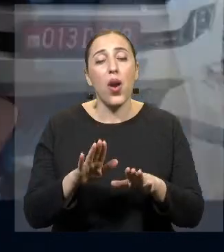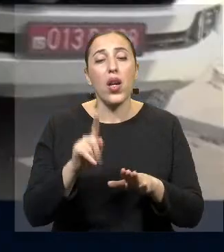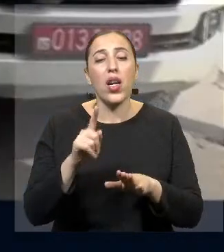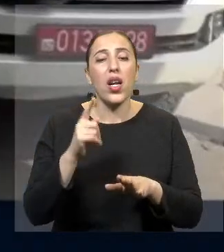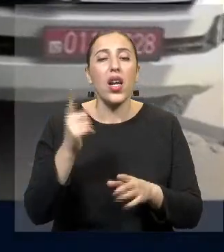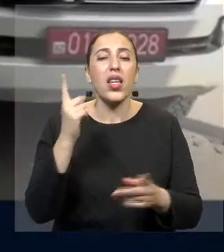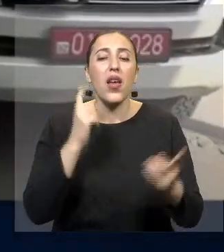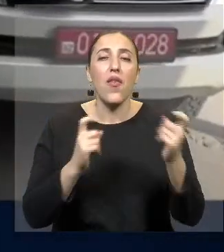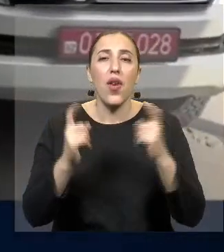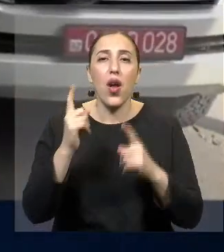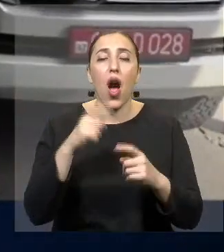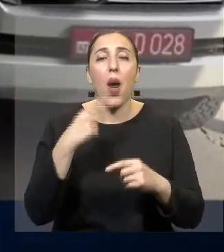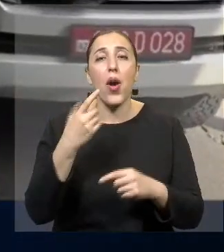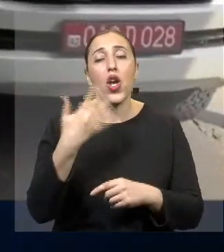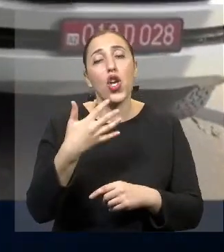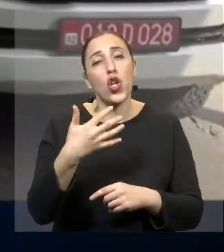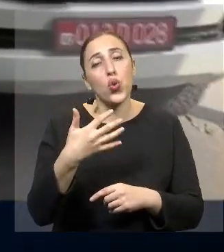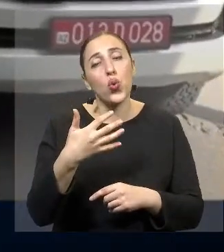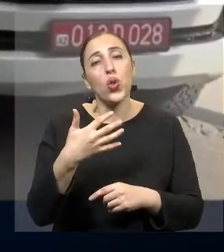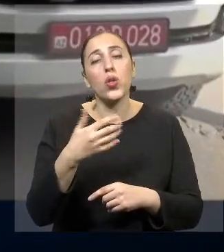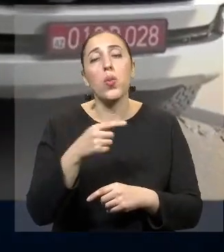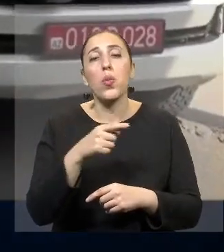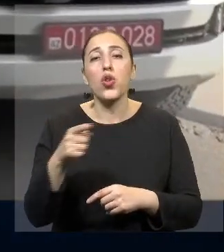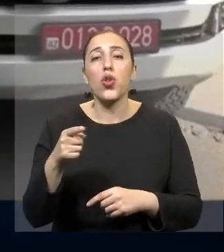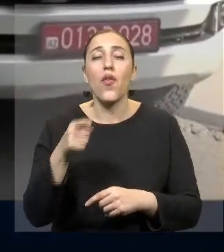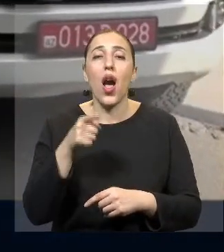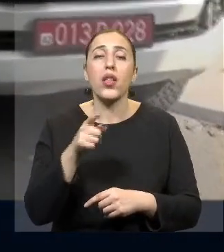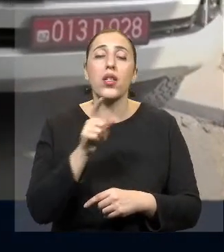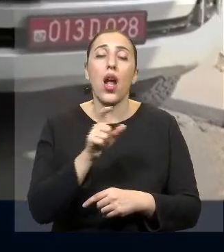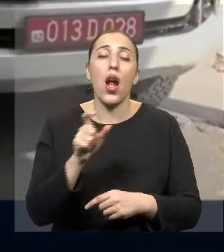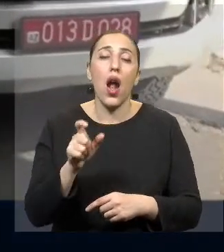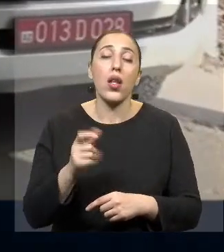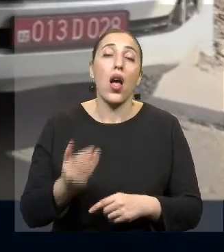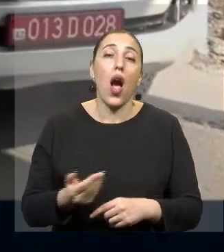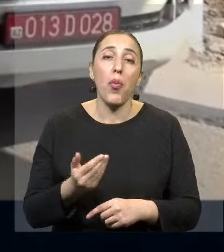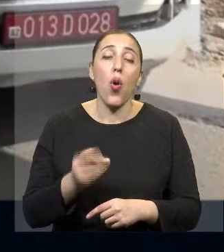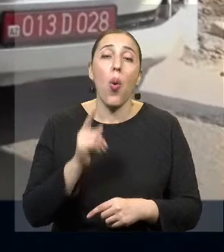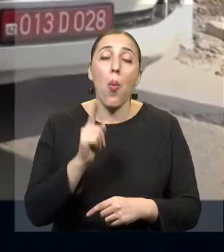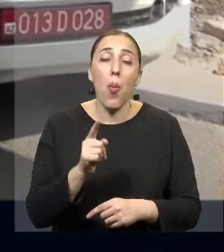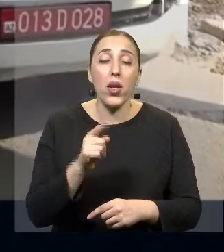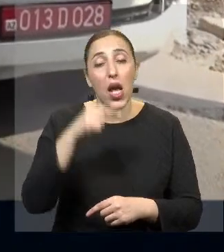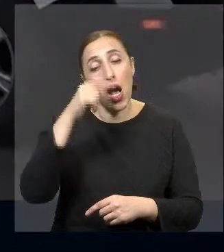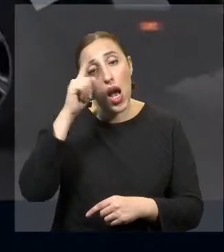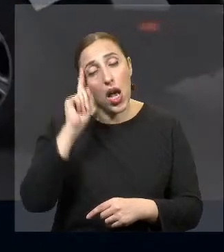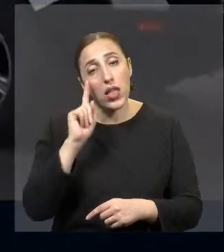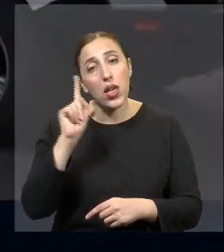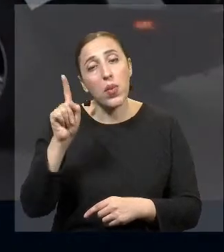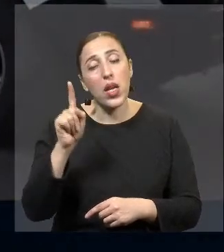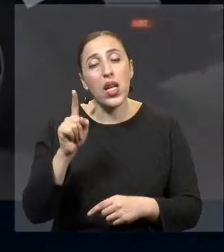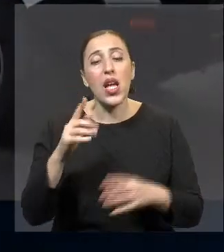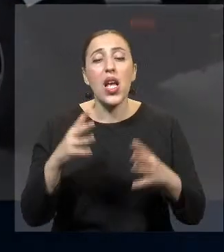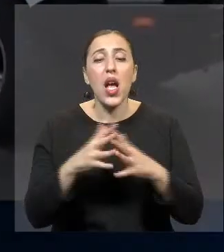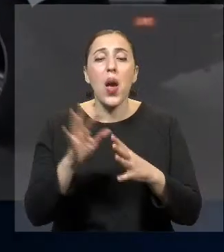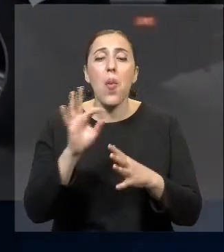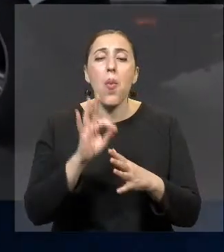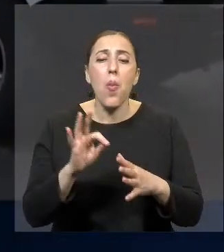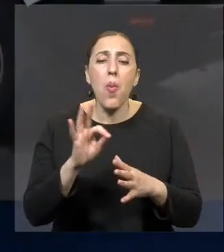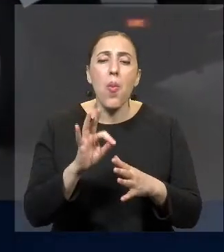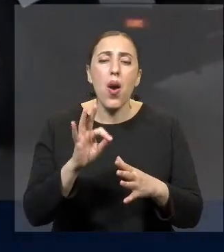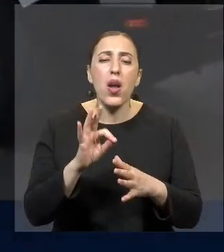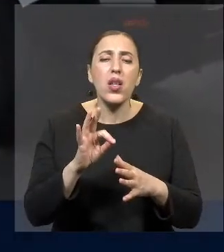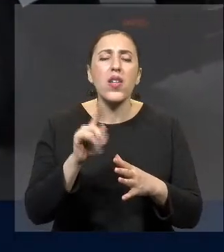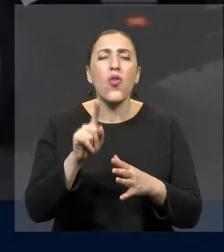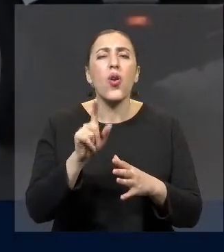ստացաստվյալներով մնացել է 50-1000 հայ։ Դրանում որևը հղղում չկա ադրբեջանի լայնացավար հարցակման հետևանքով